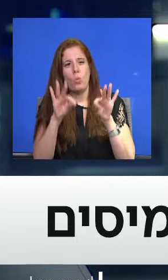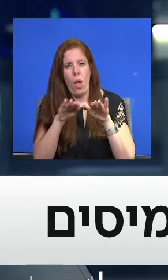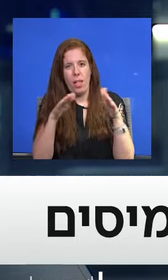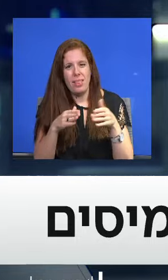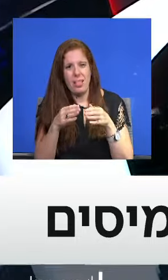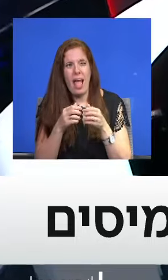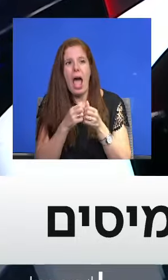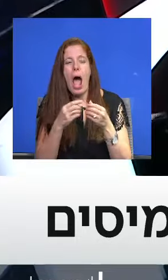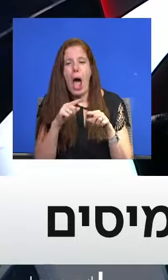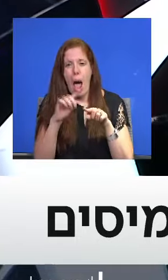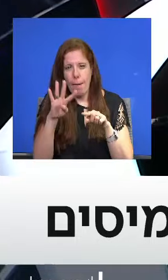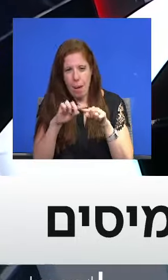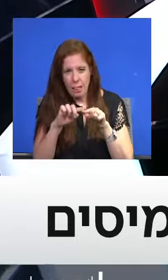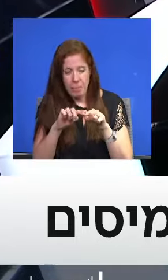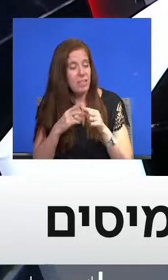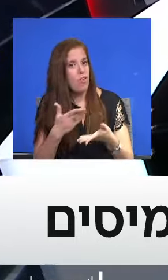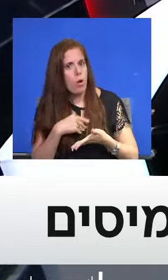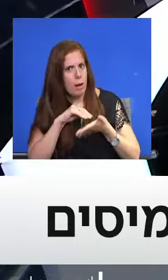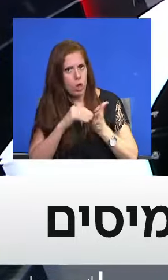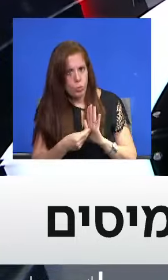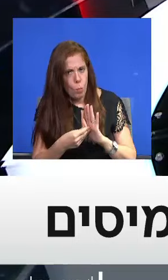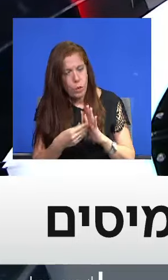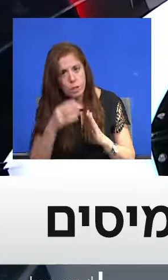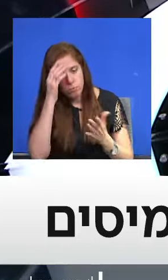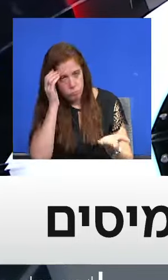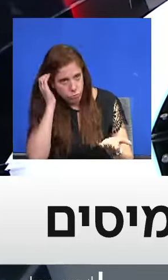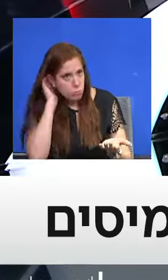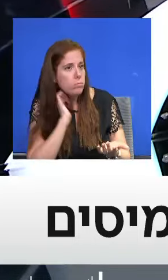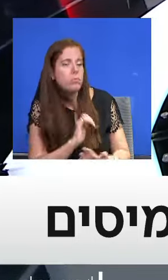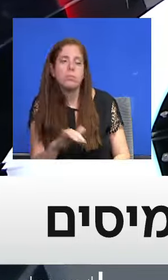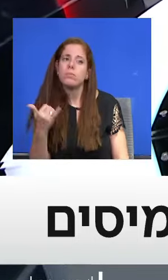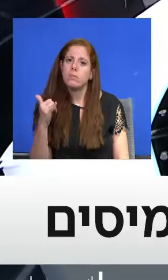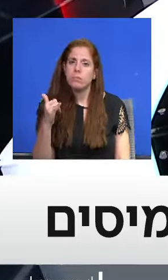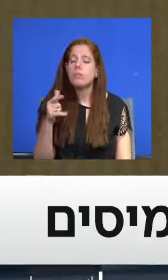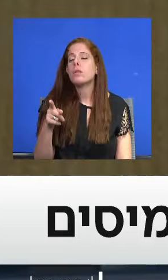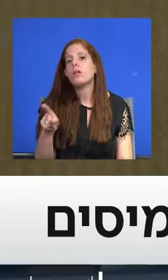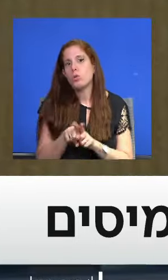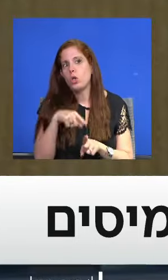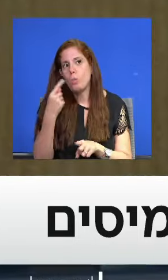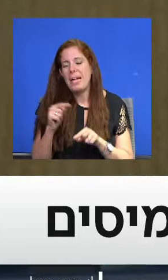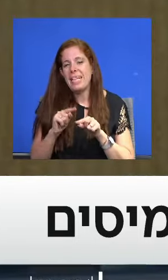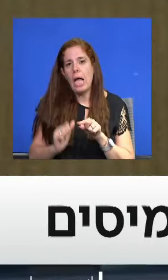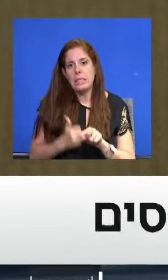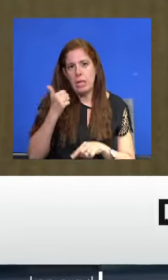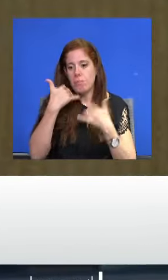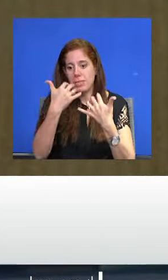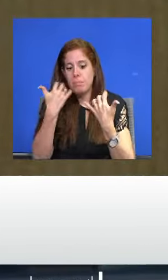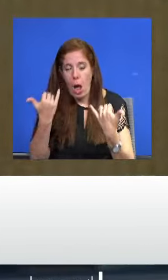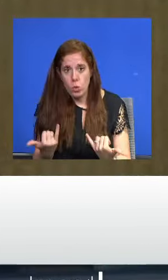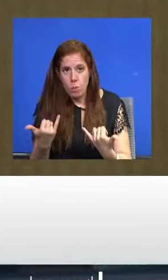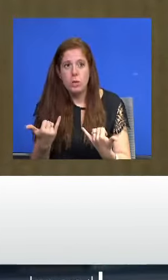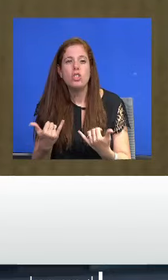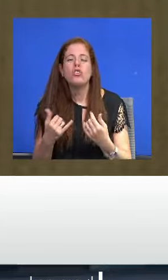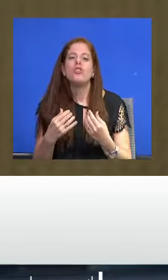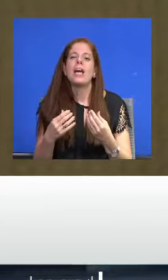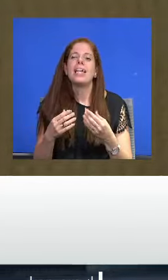ליאל קייזר, ראש התחום הכלכלי, אנחנו אלייך עם הדברים שלו על כך. כן, מיכל, כמו שאת אומרת, השר לביטחון לאומי מספר היום שאת ערכת